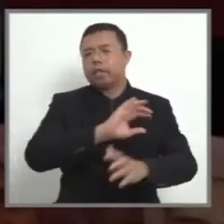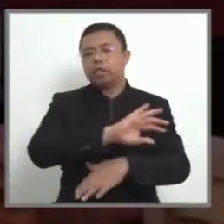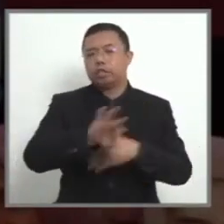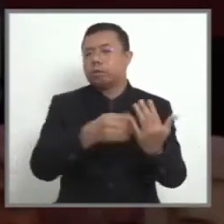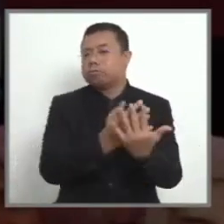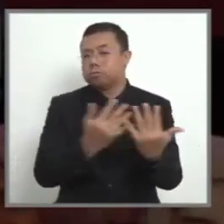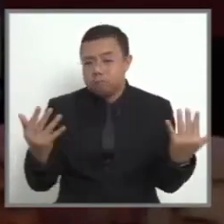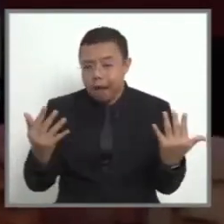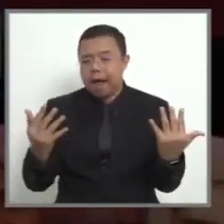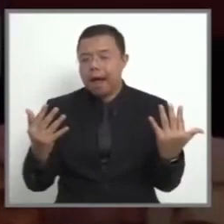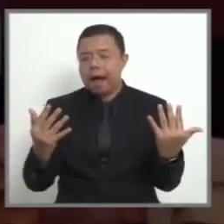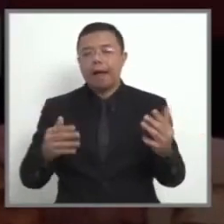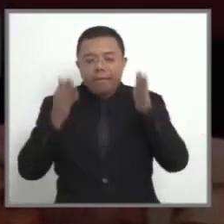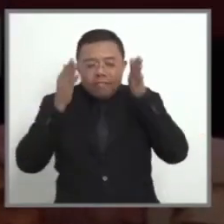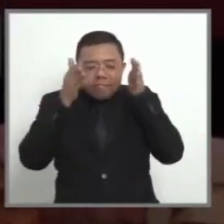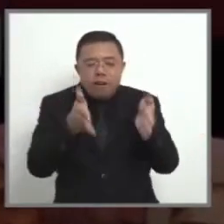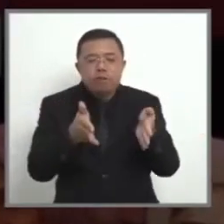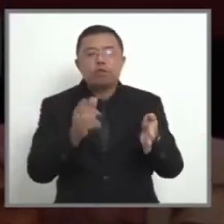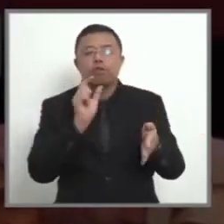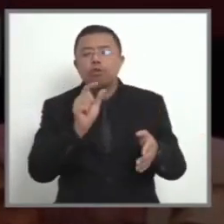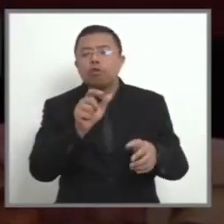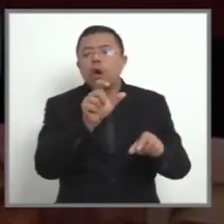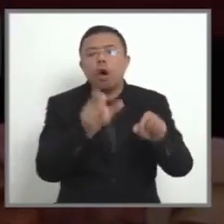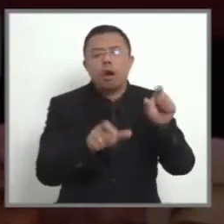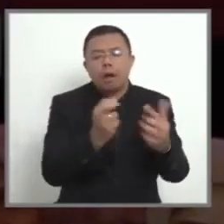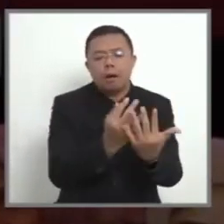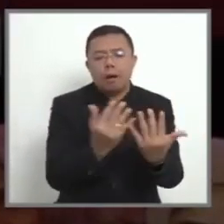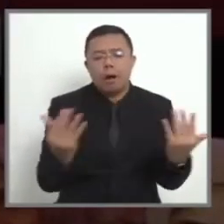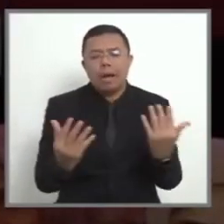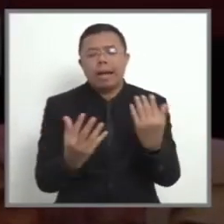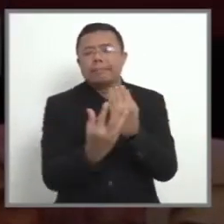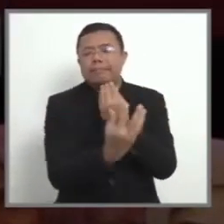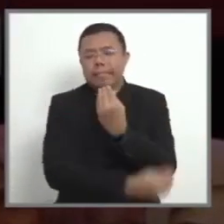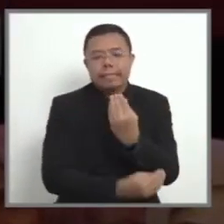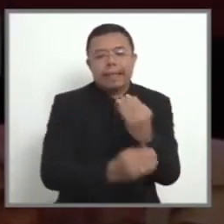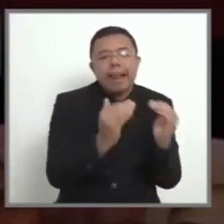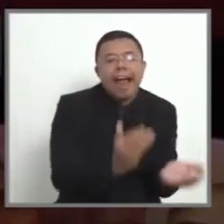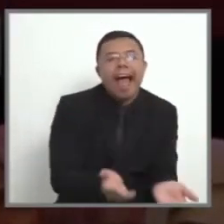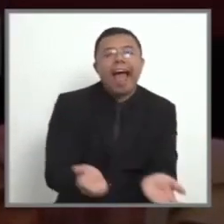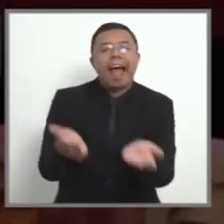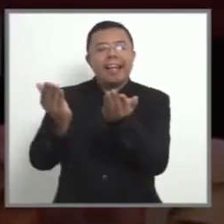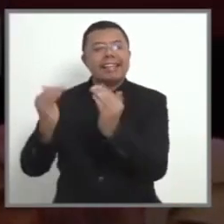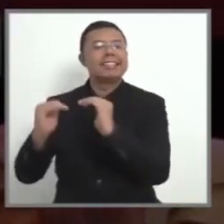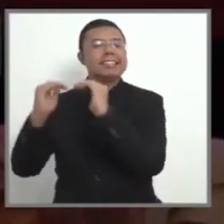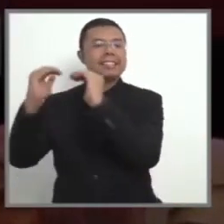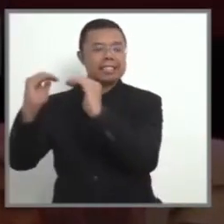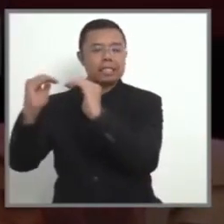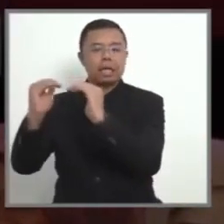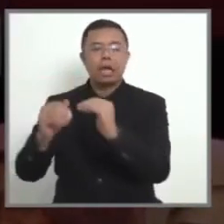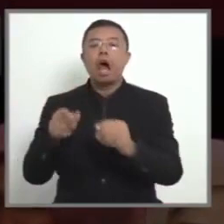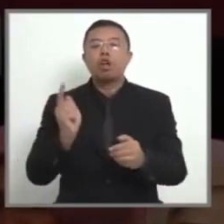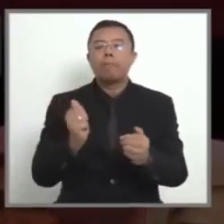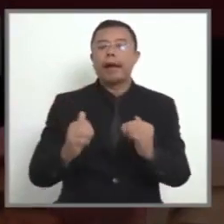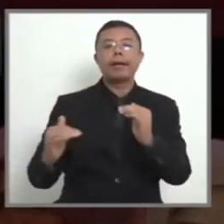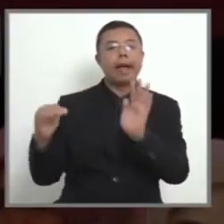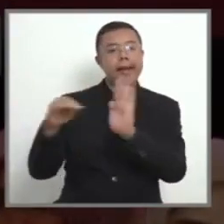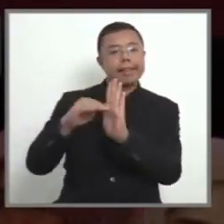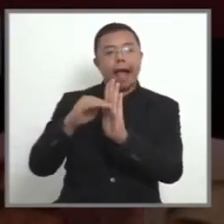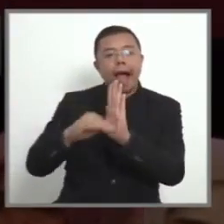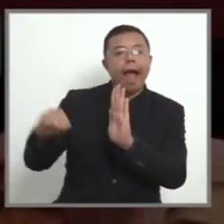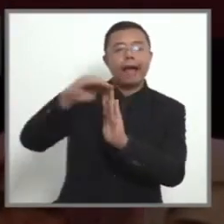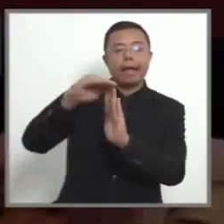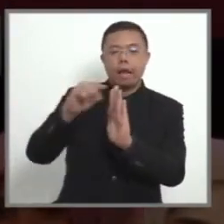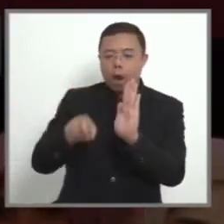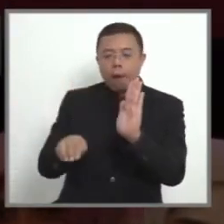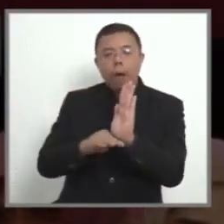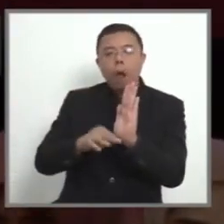sepenuh hati memperhatikan yang paling bawah untuk meningkat kesejahteraannya agar apa yang di tengah terangkat bila yang di